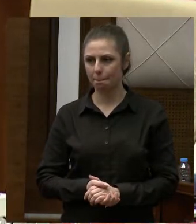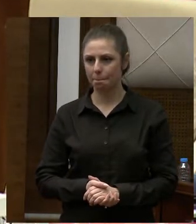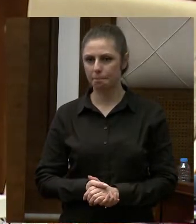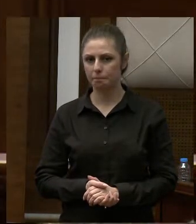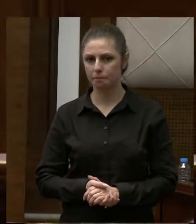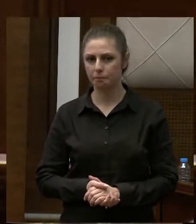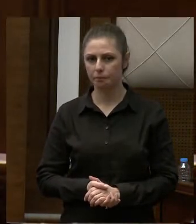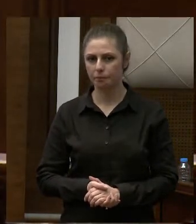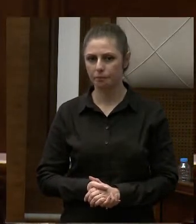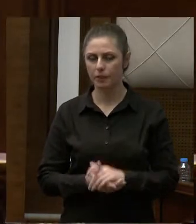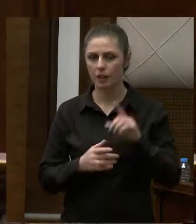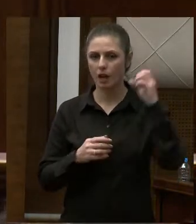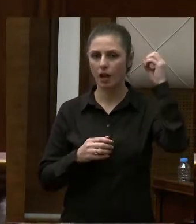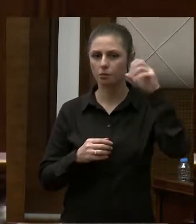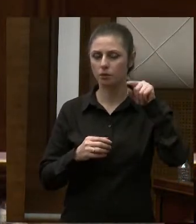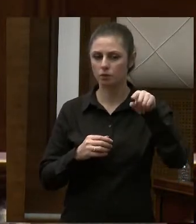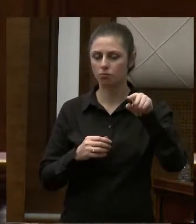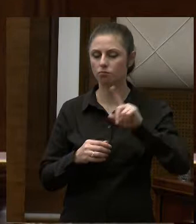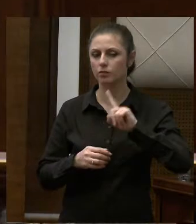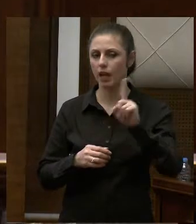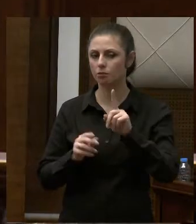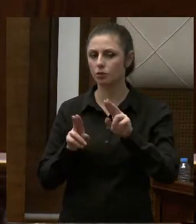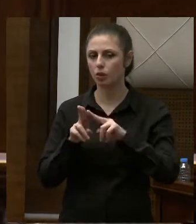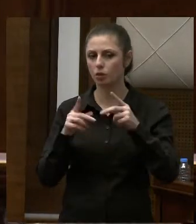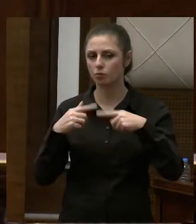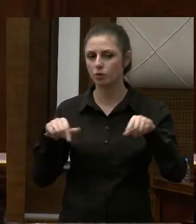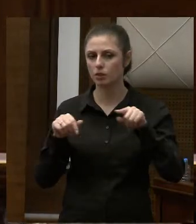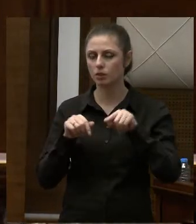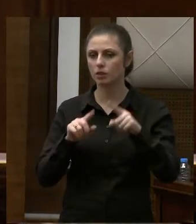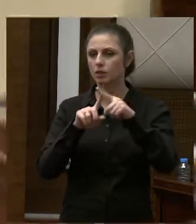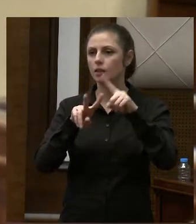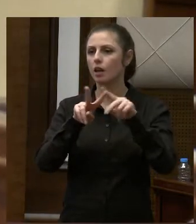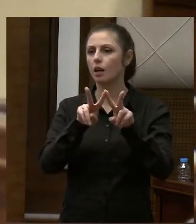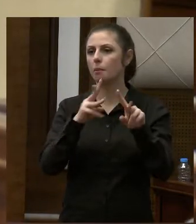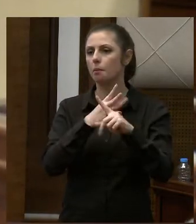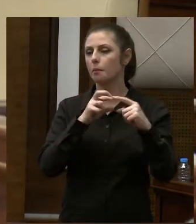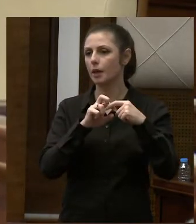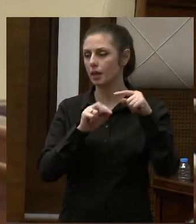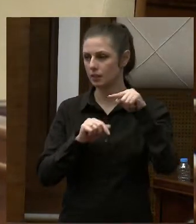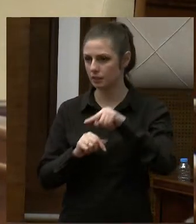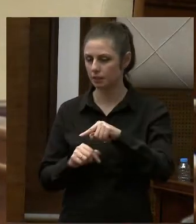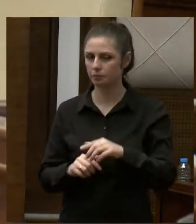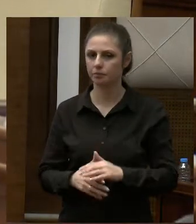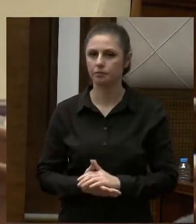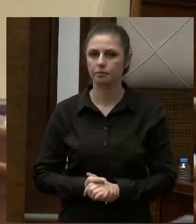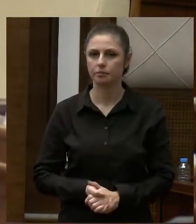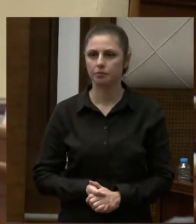AK Parti. AK Parti grubu adına denetim komisyonuna meclis üyemiz Tamer Canbaz Bey. Tamer öneriyorum.